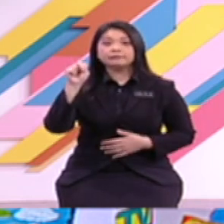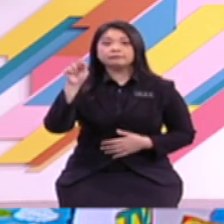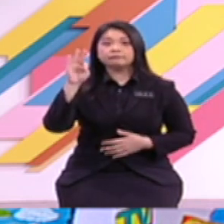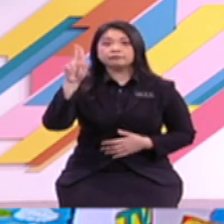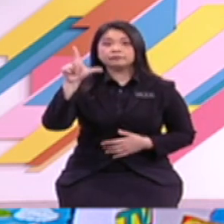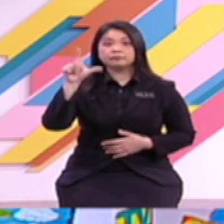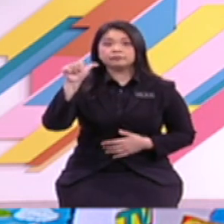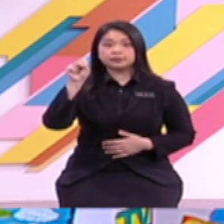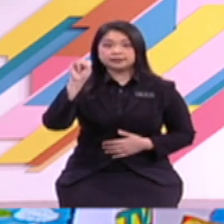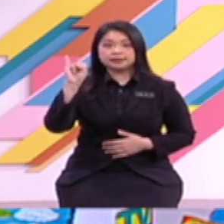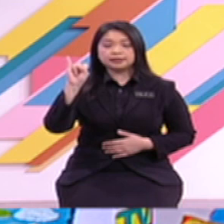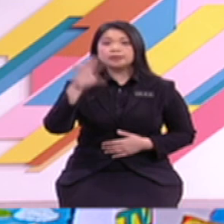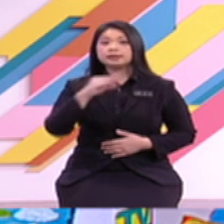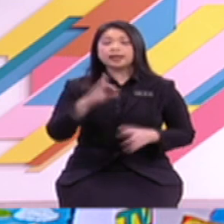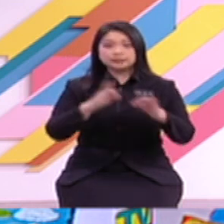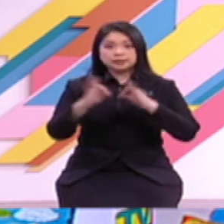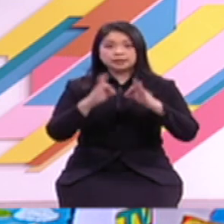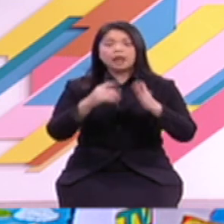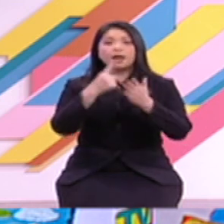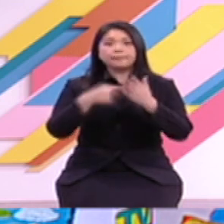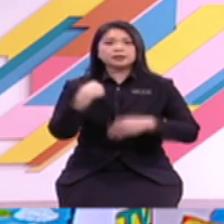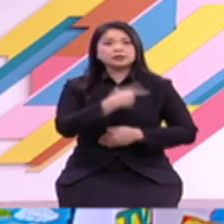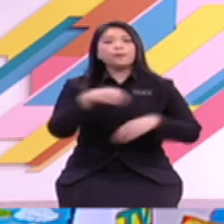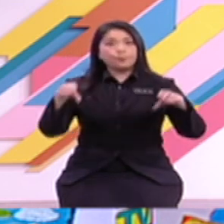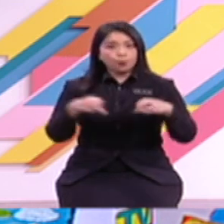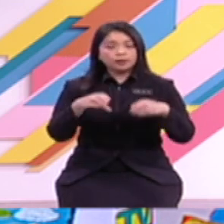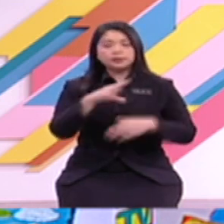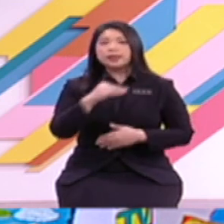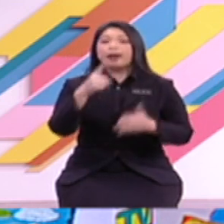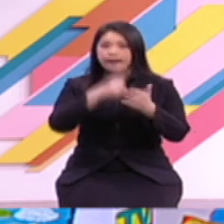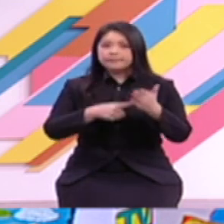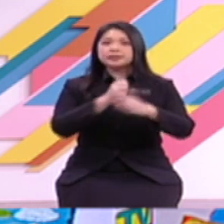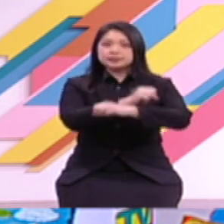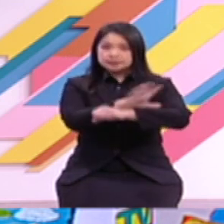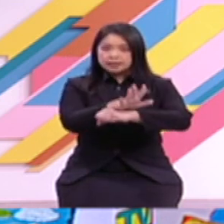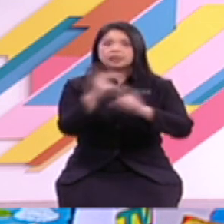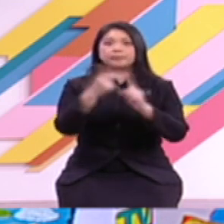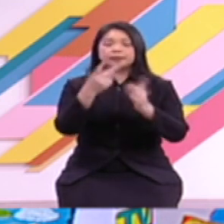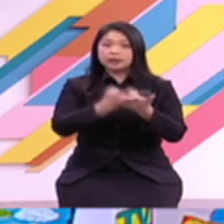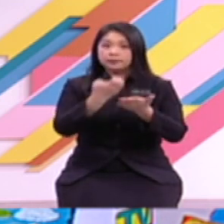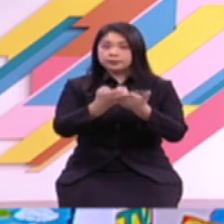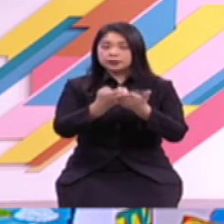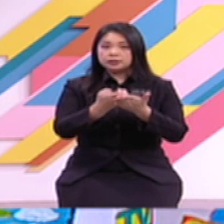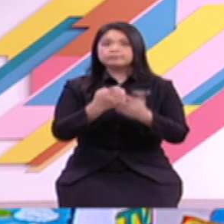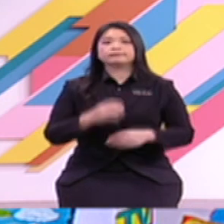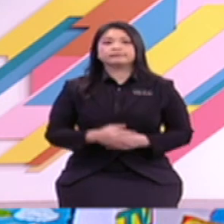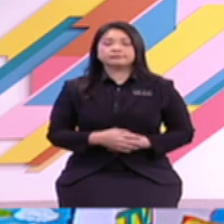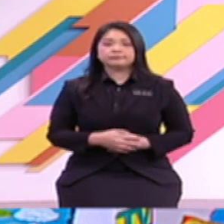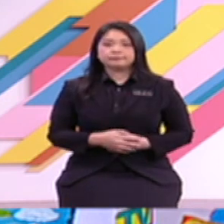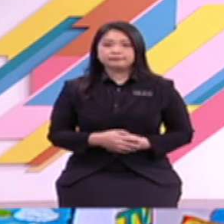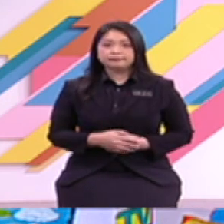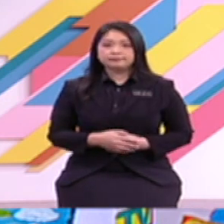daripada Apa yang perlu kita buat dan akui kesan-kesannya kepada ekonomis telah dilaksanakan oleh dasar